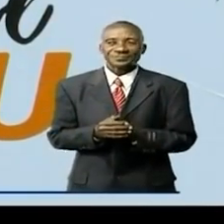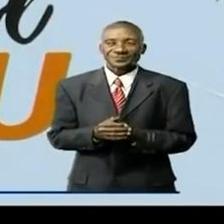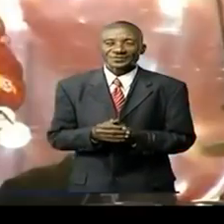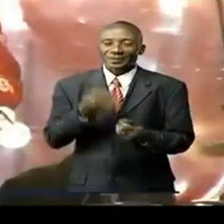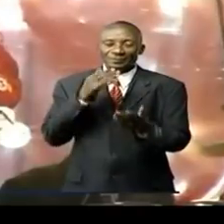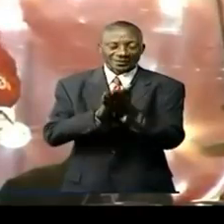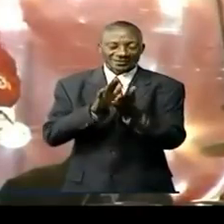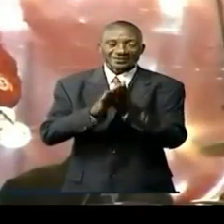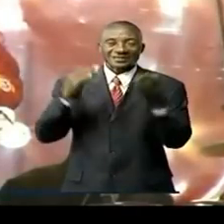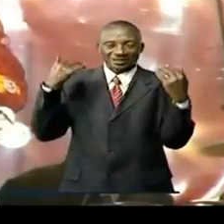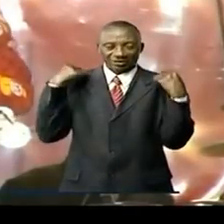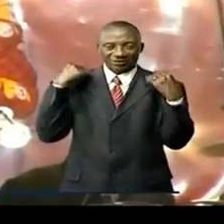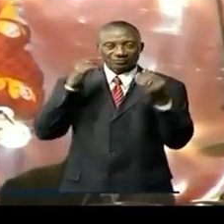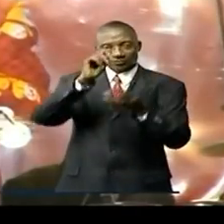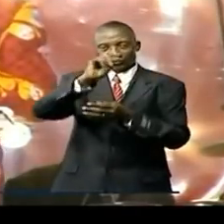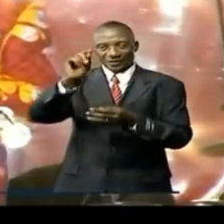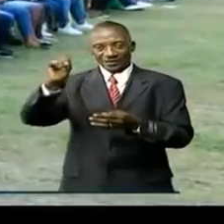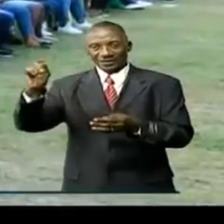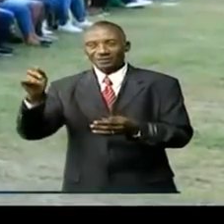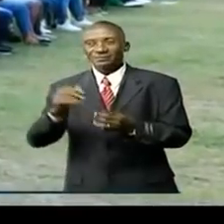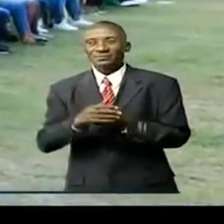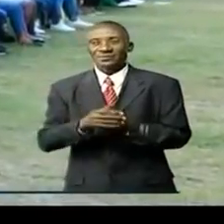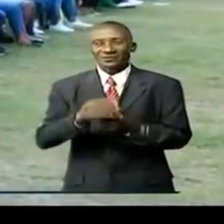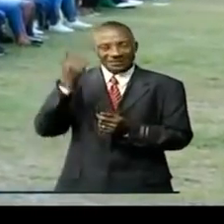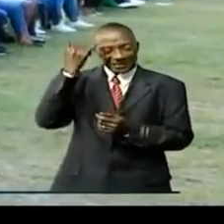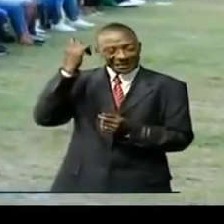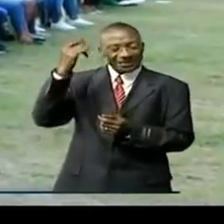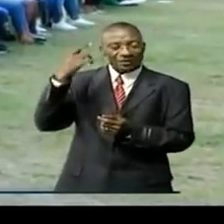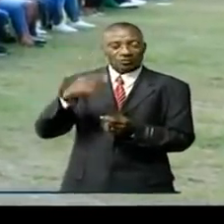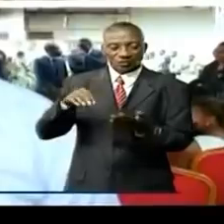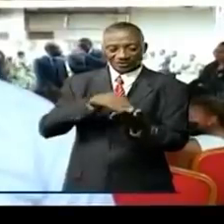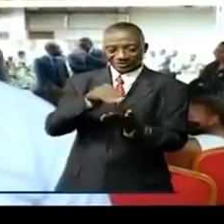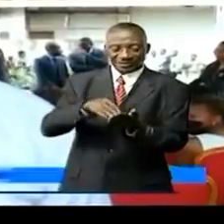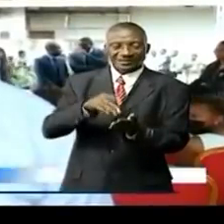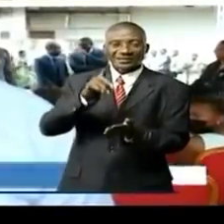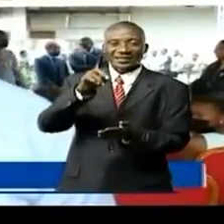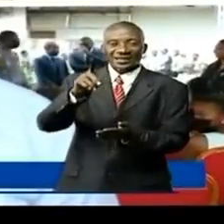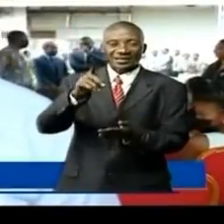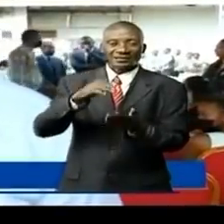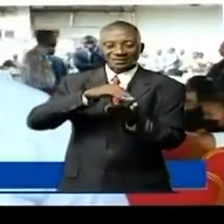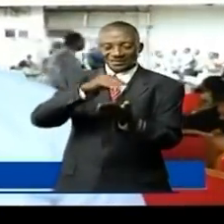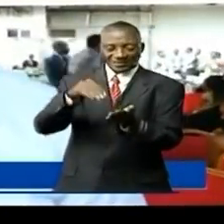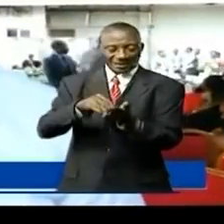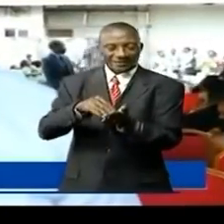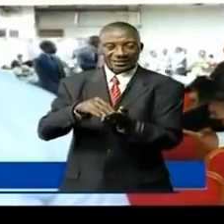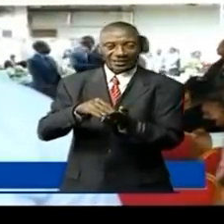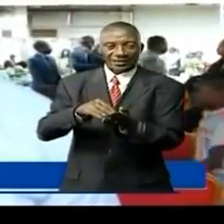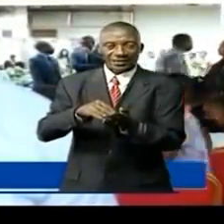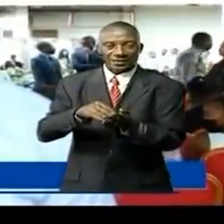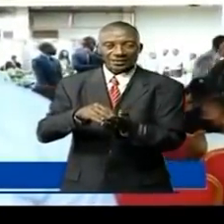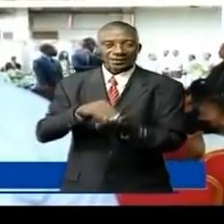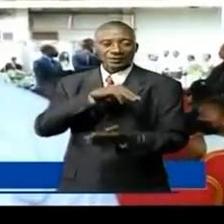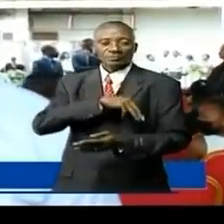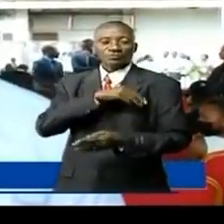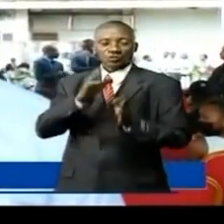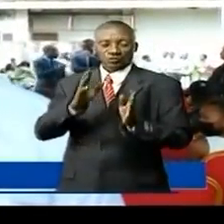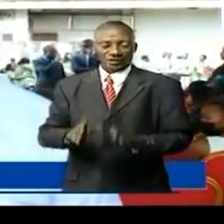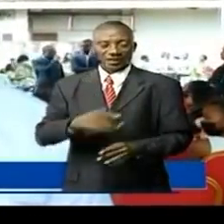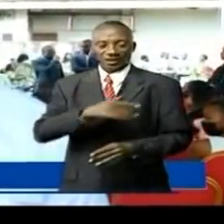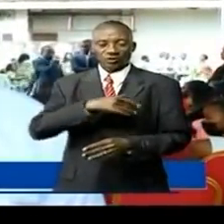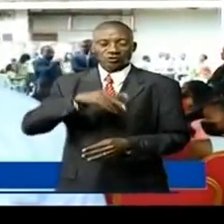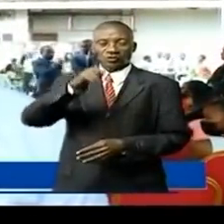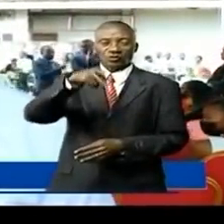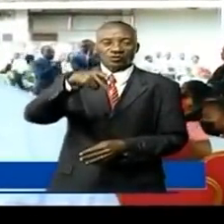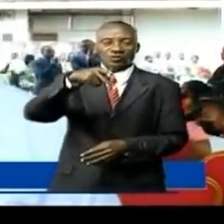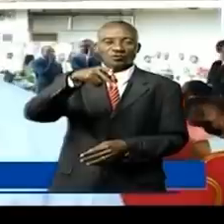merci Seigneur ». L'initiative est du centre missionnaire Philadelphie. C'est un moment particulier où nous nous rassemblons tous pour dire